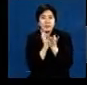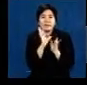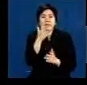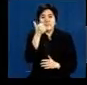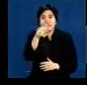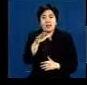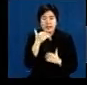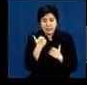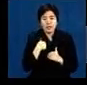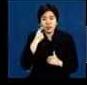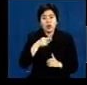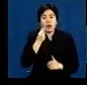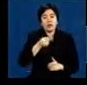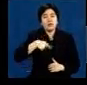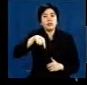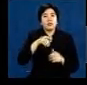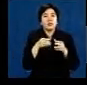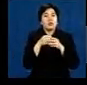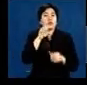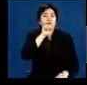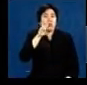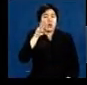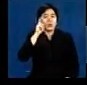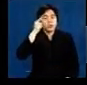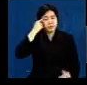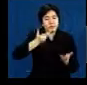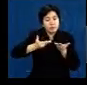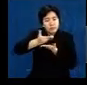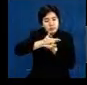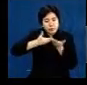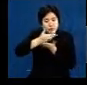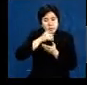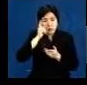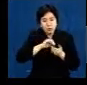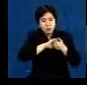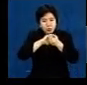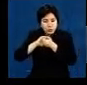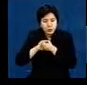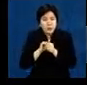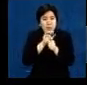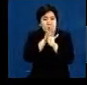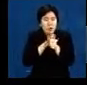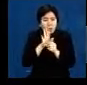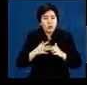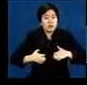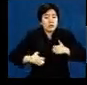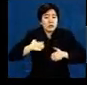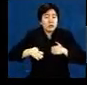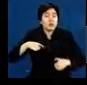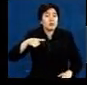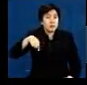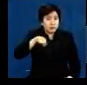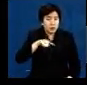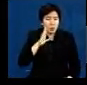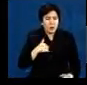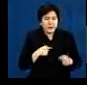พินิจพิจารณาโดยอาศัยพื้นฐานของความปรองดองความเมตตาธรรมกับผู้ที่เดือดร้อนและผู้